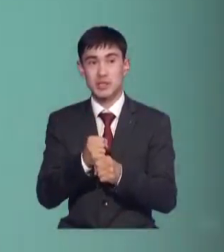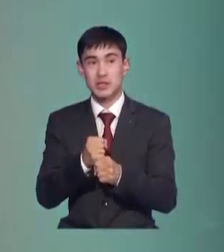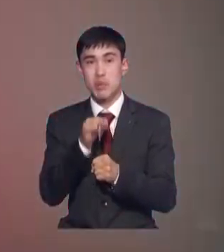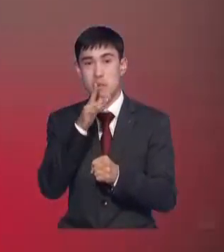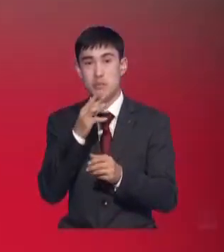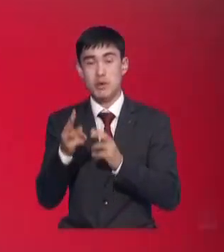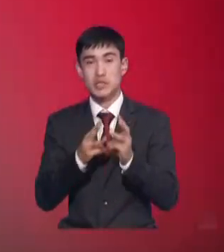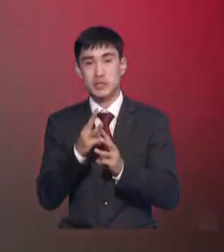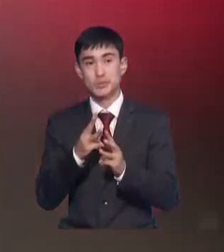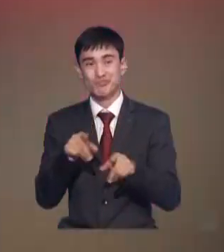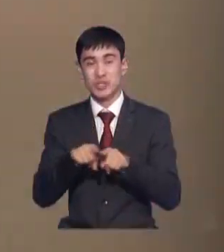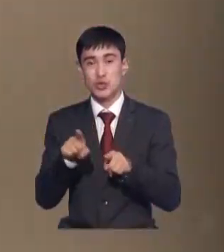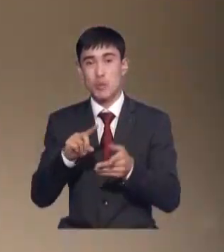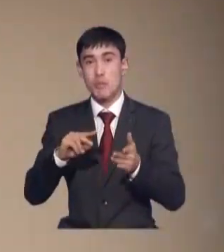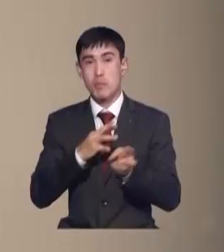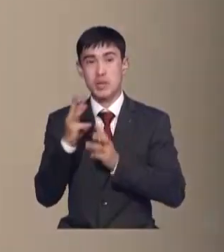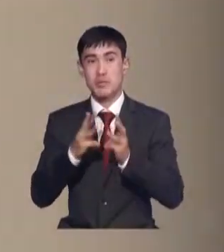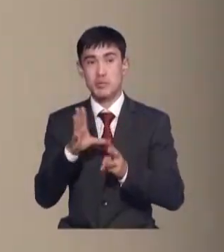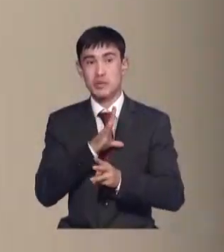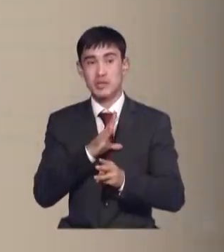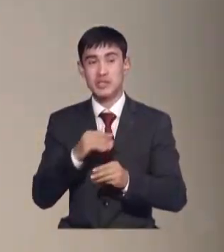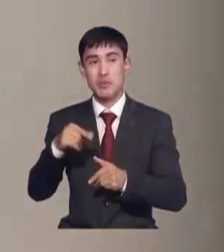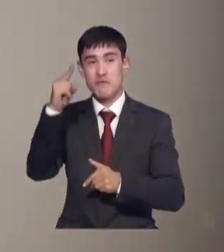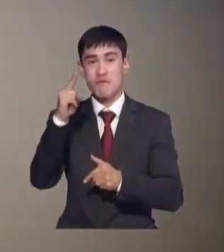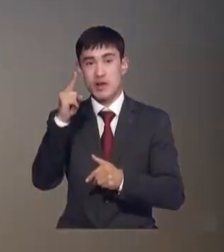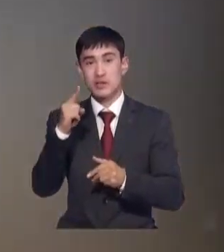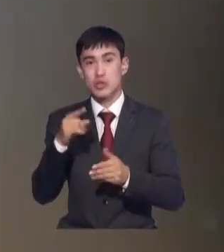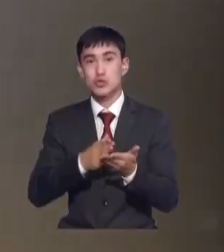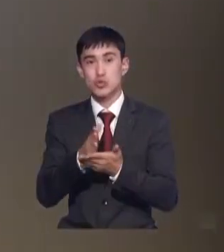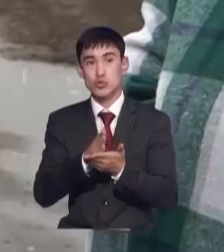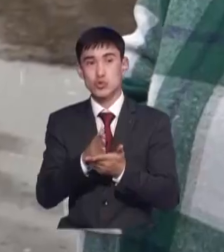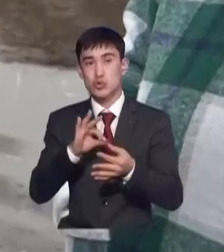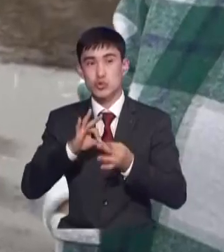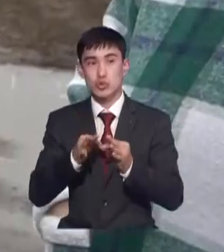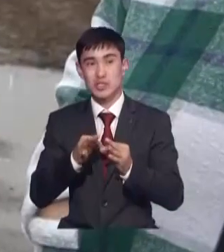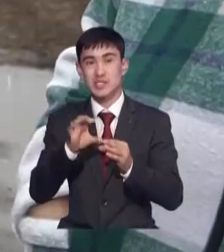момент пожара. Примечательно, что пламя возникло на самой верхней части сложенного сена.